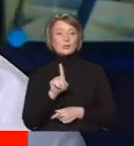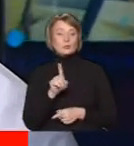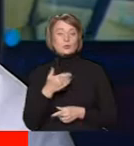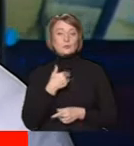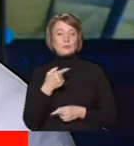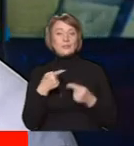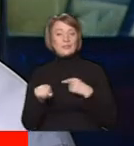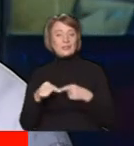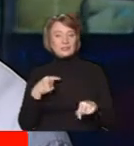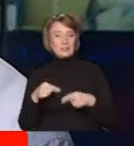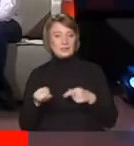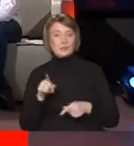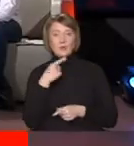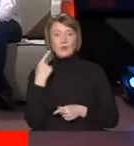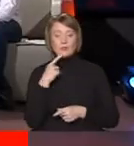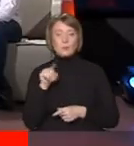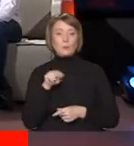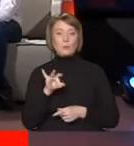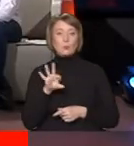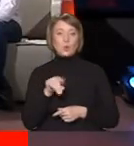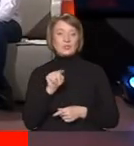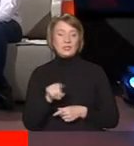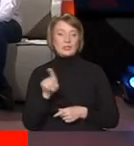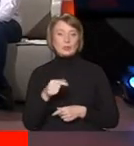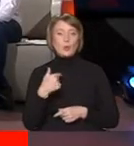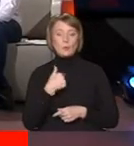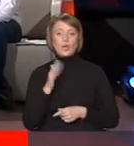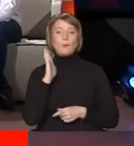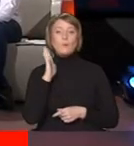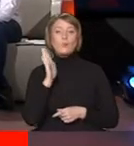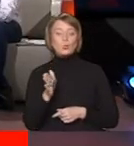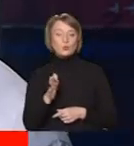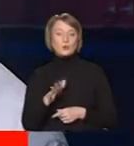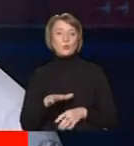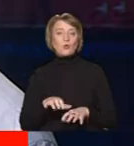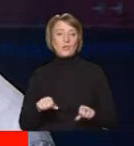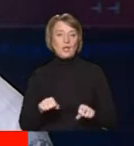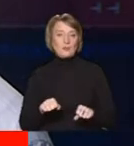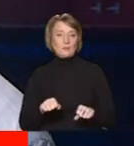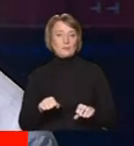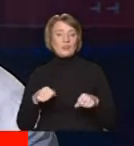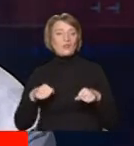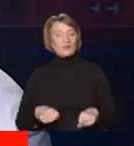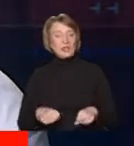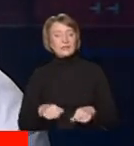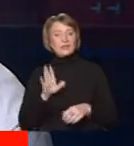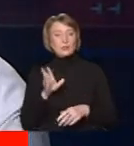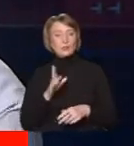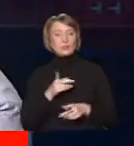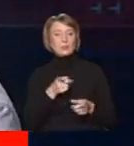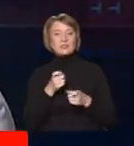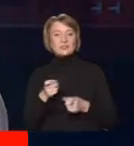контексті відрізняємося, ми говоримо про те, що, дивіться, ми будемо при владі, так, от я, наприклад, як міський голова, ми будемо